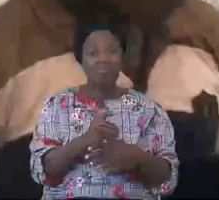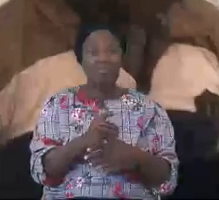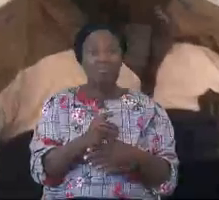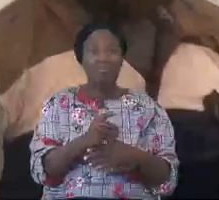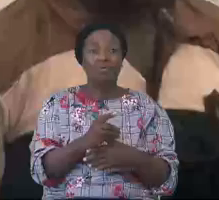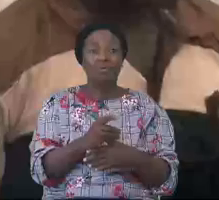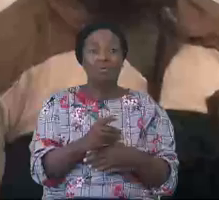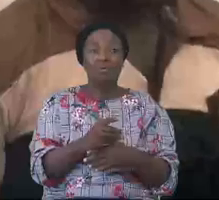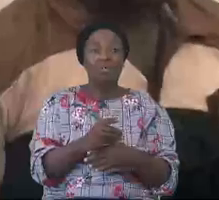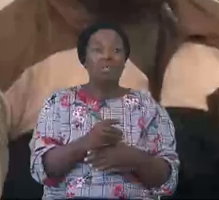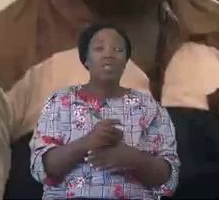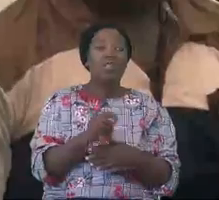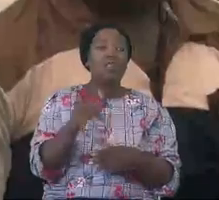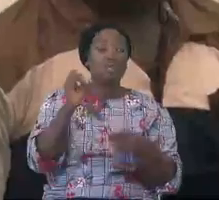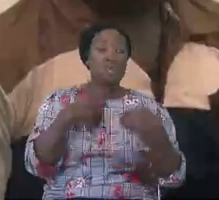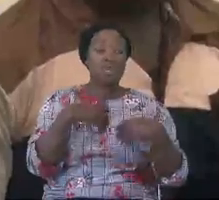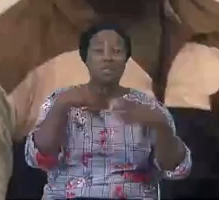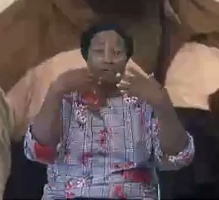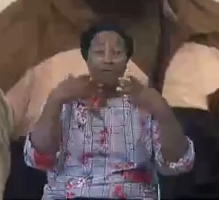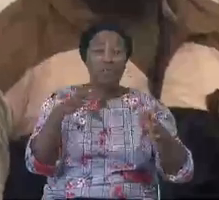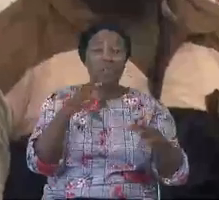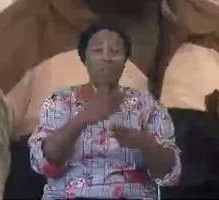Et quand il a dit, tout est accompli,